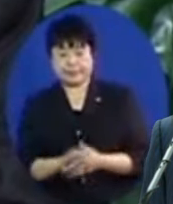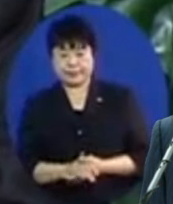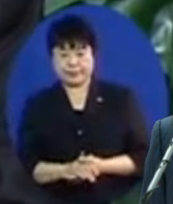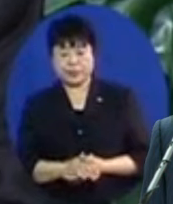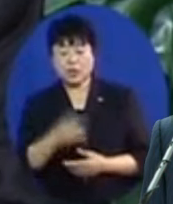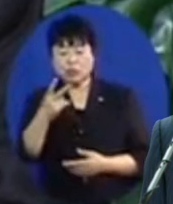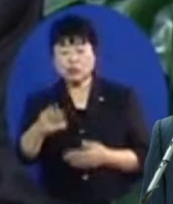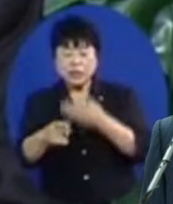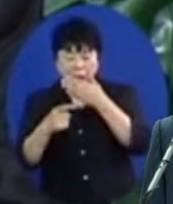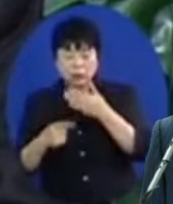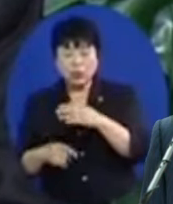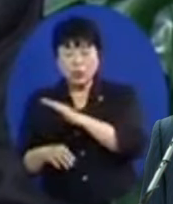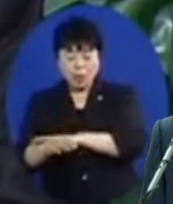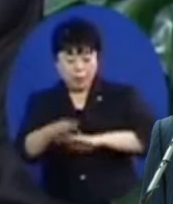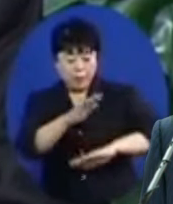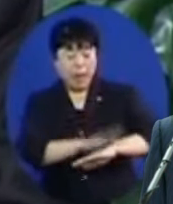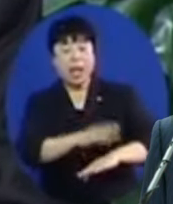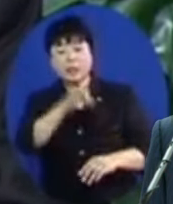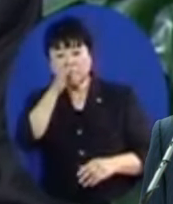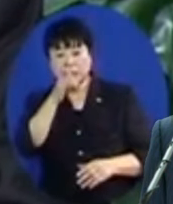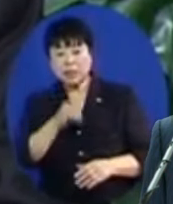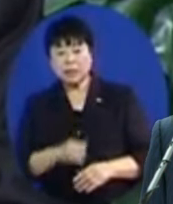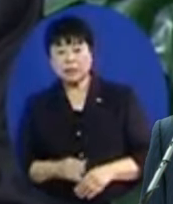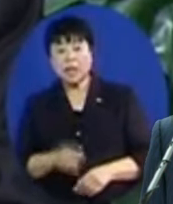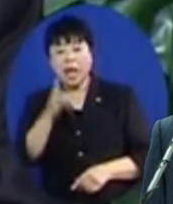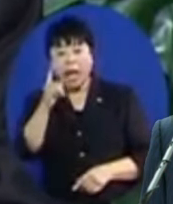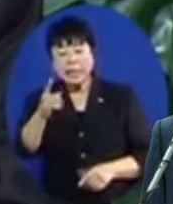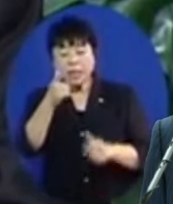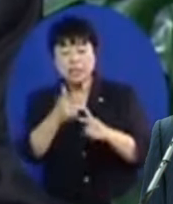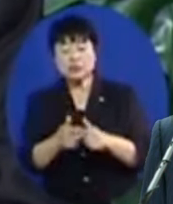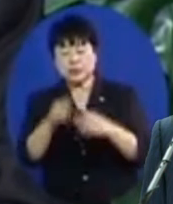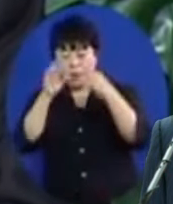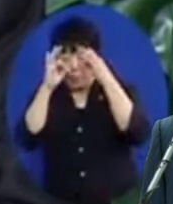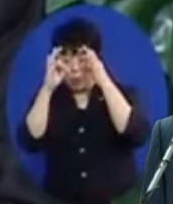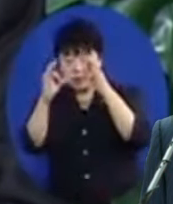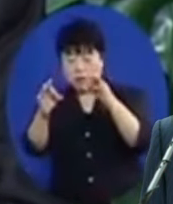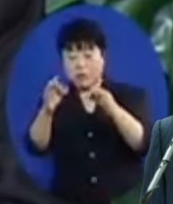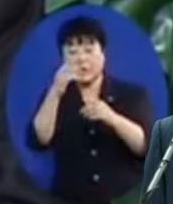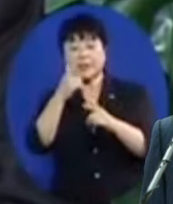사람이 예수님의 옆에 달렸는데 그 중에 한 강도가 예수님을 바라보고